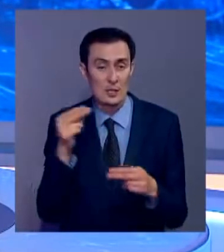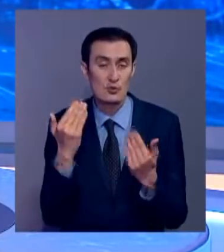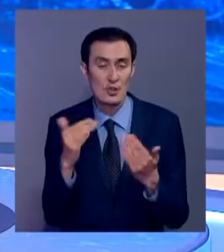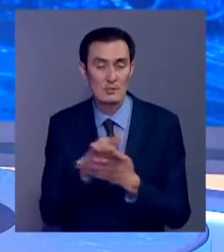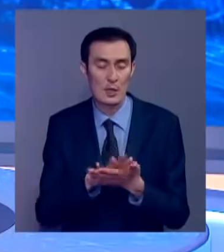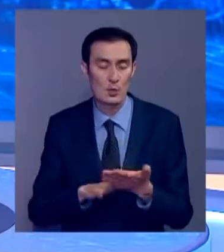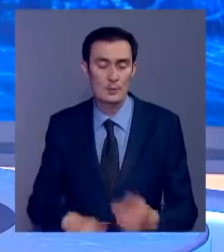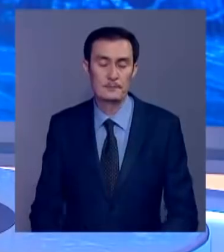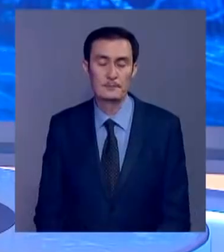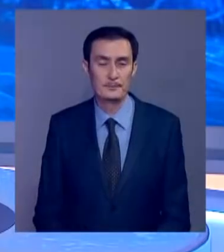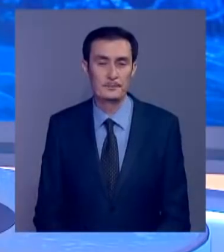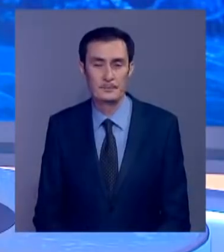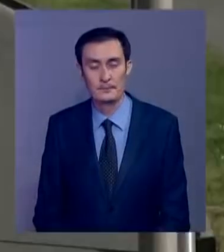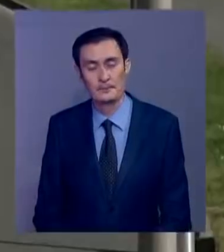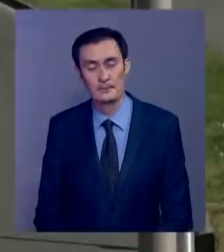продолжит Алия Сыздыкова.